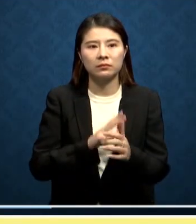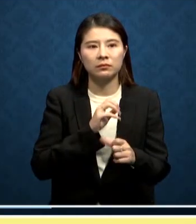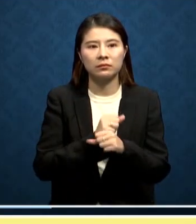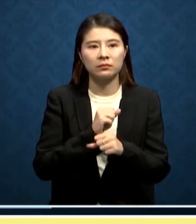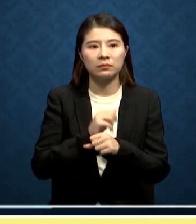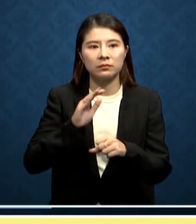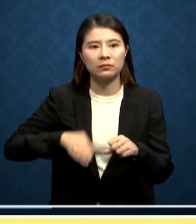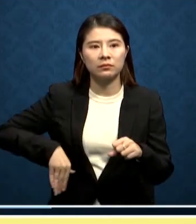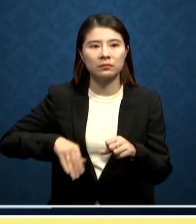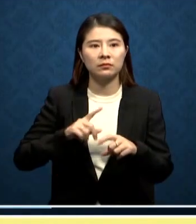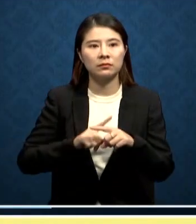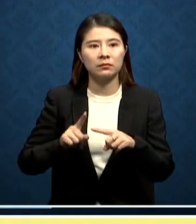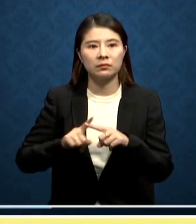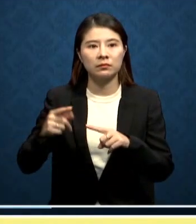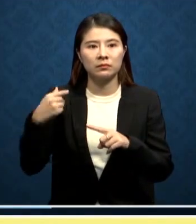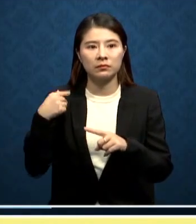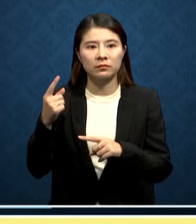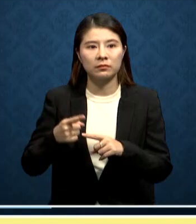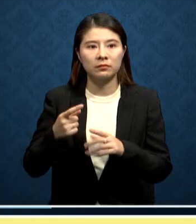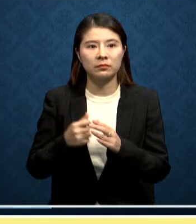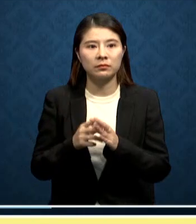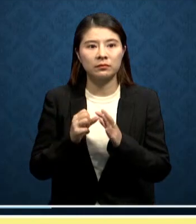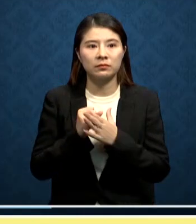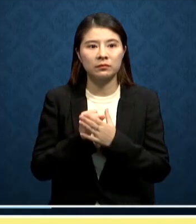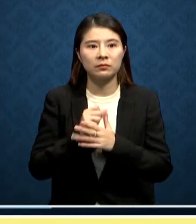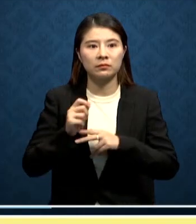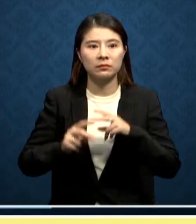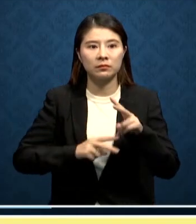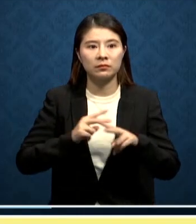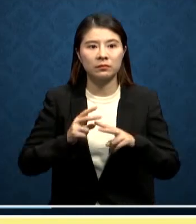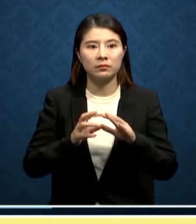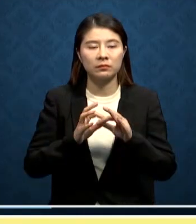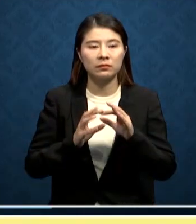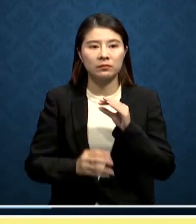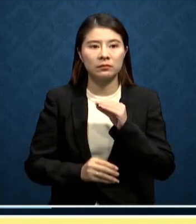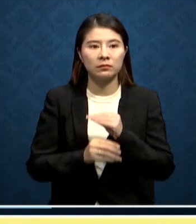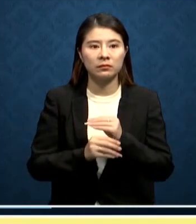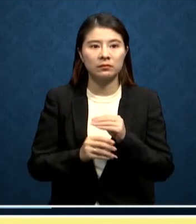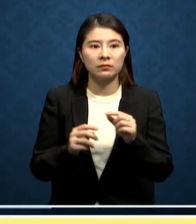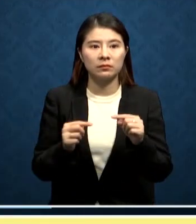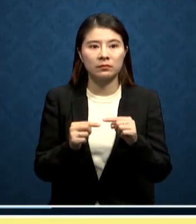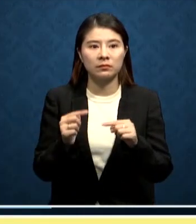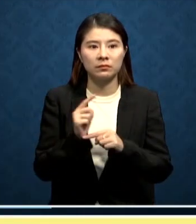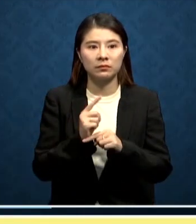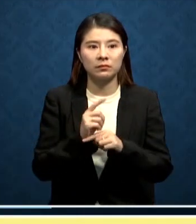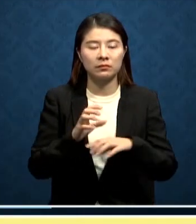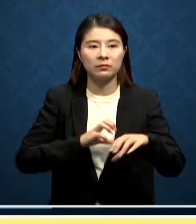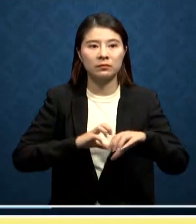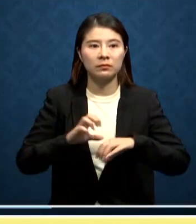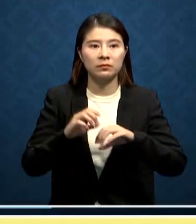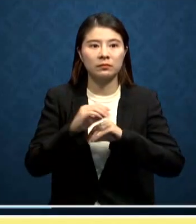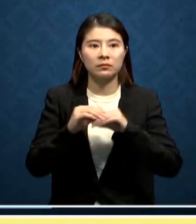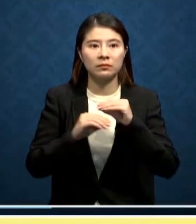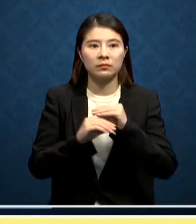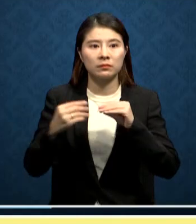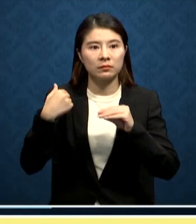ต่างๆก็อาจจะต้องลงไปช่วยกันดูเพื่อเพิ่มประสิทธิภาพในเรื่องของการบริหารโครงการนะ